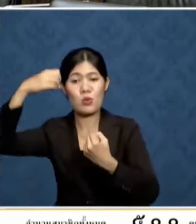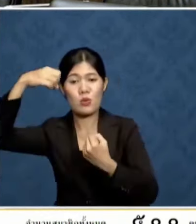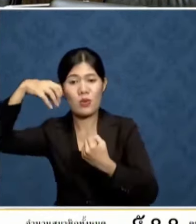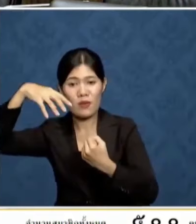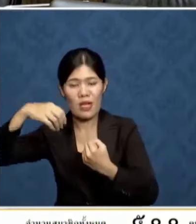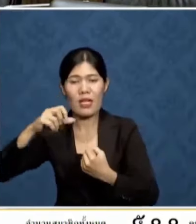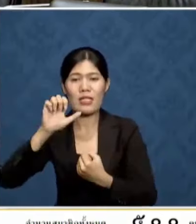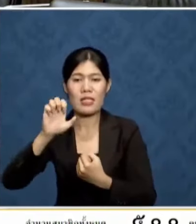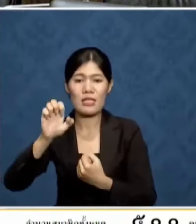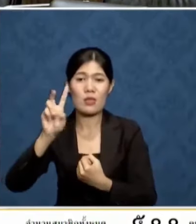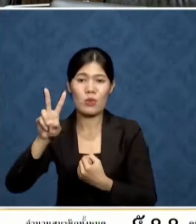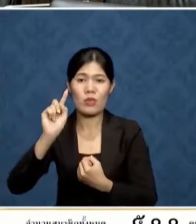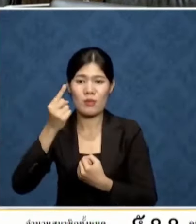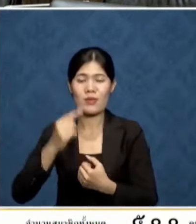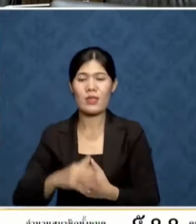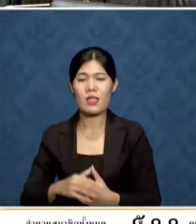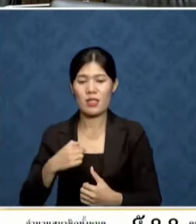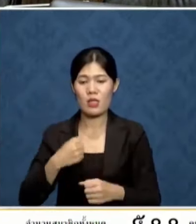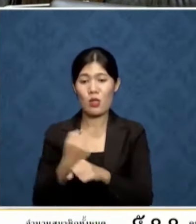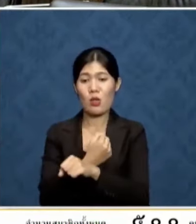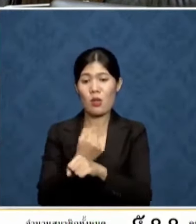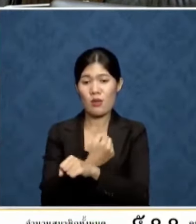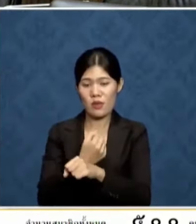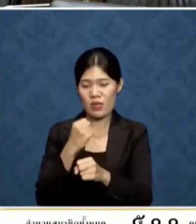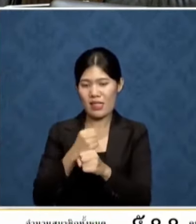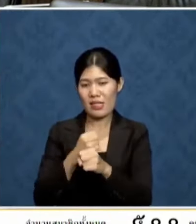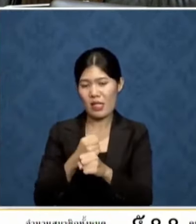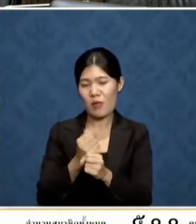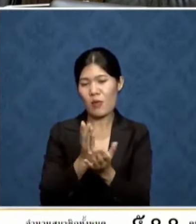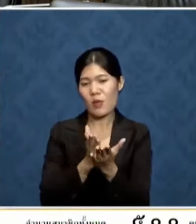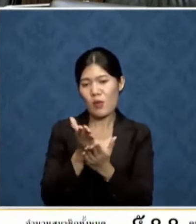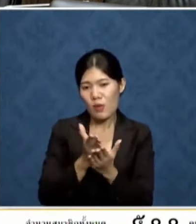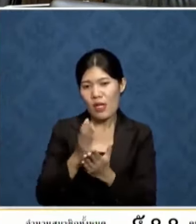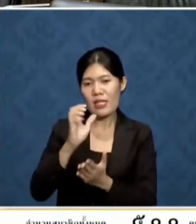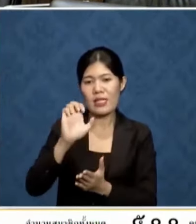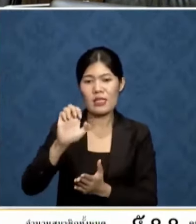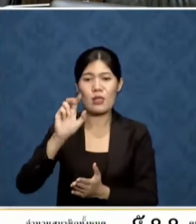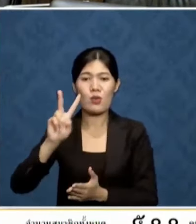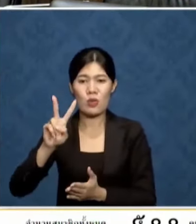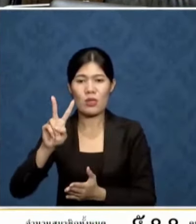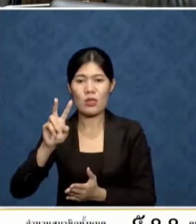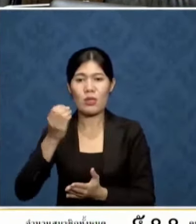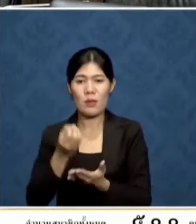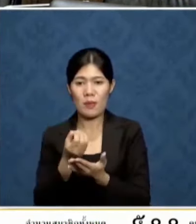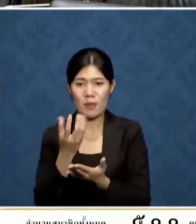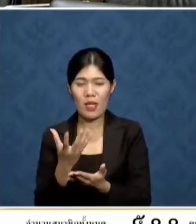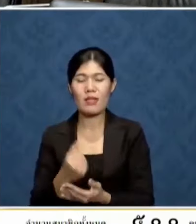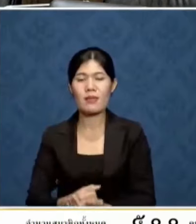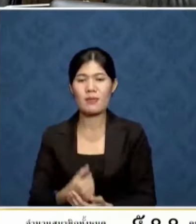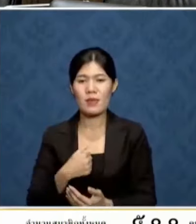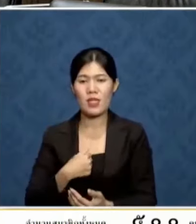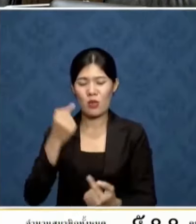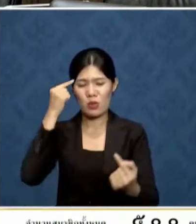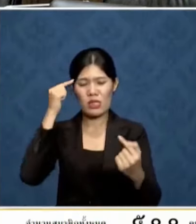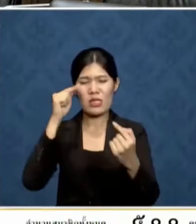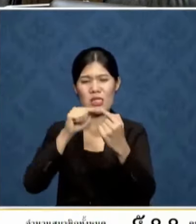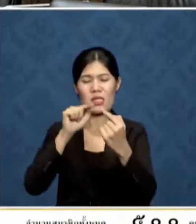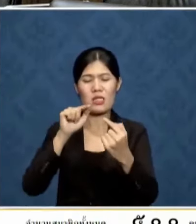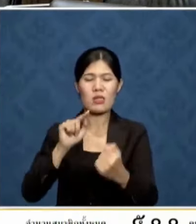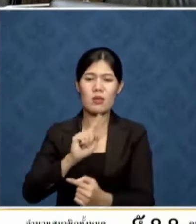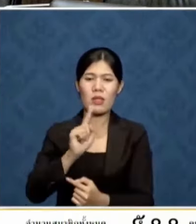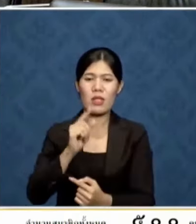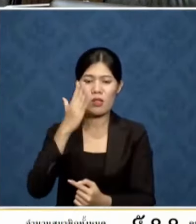มือก็พยายามที่จะมีการฝึกฝีมือแรงงานในอุตสาหกรรม EVมากขึ้นนะครับแต่ที่ผมเสนอครับเราต้องมีการคาดการสถานการณ์แรงงานอย่างเป็นระบบ